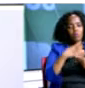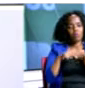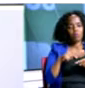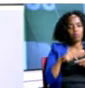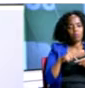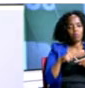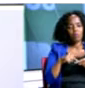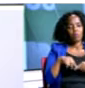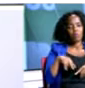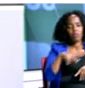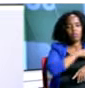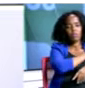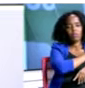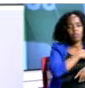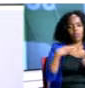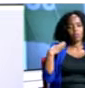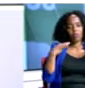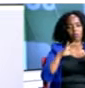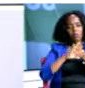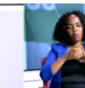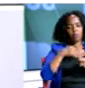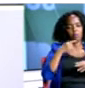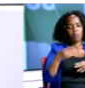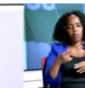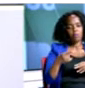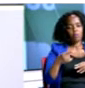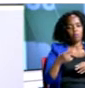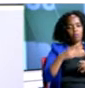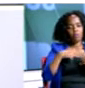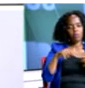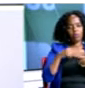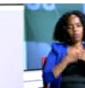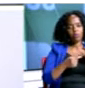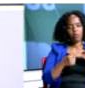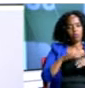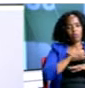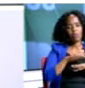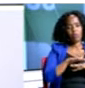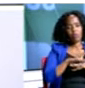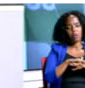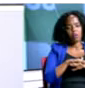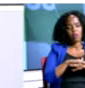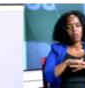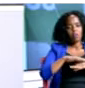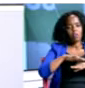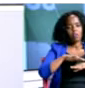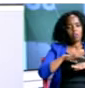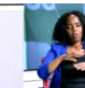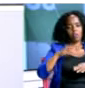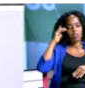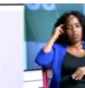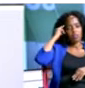sokai si faya kening kofan. Acuma ti halaman ifa you dan dani, ufurra clear kucu dan dani kanjir ukan dia